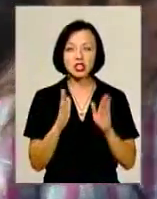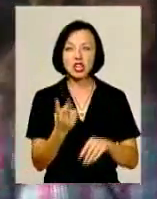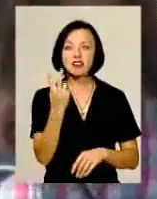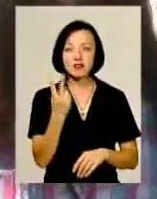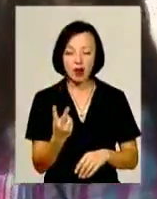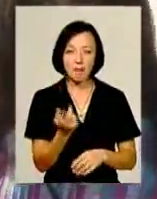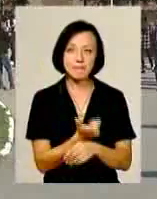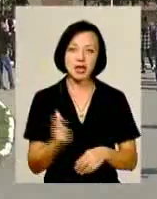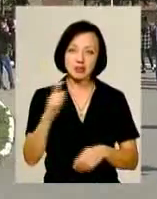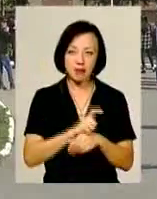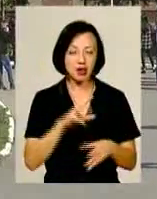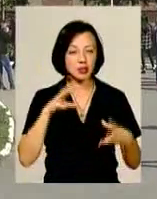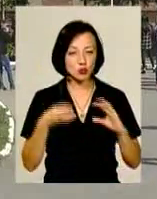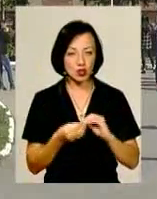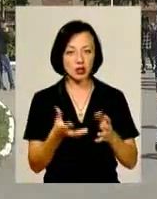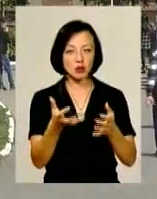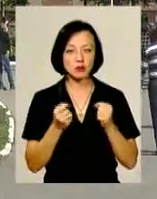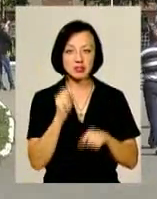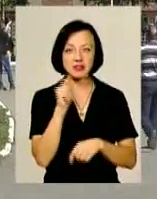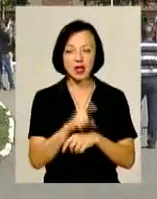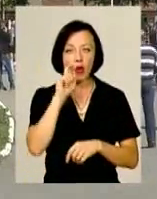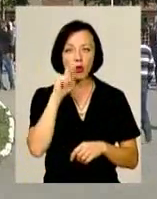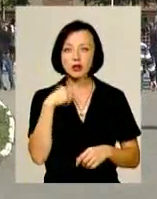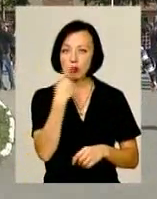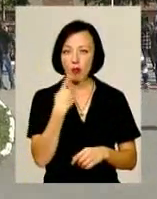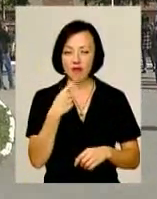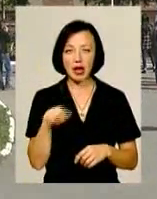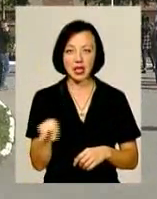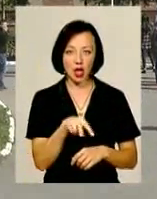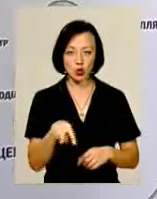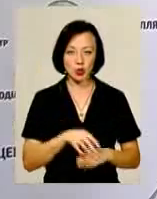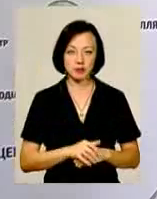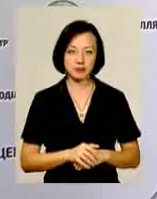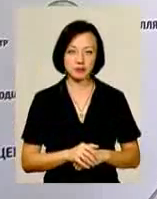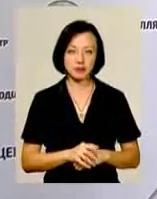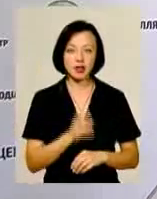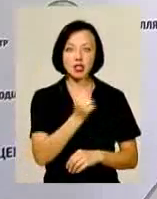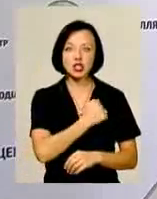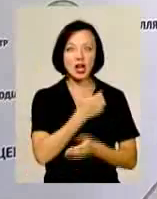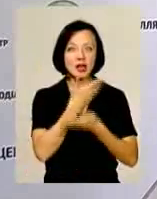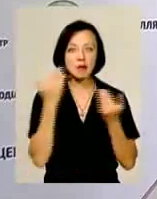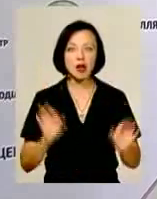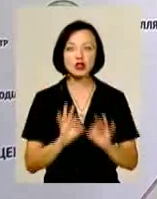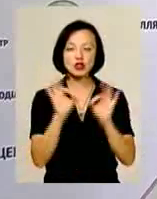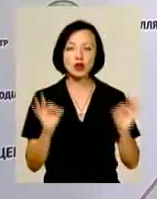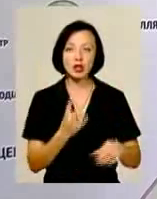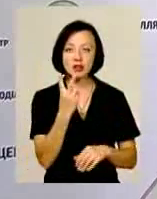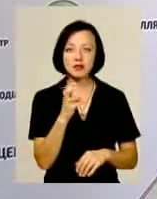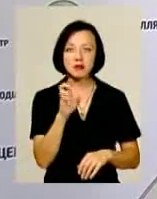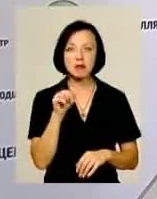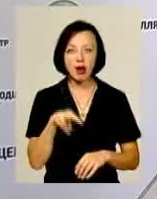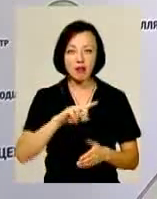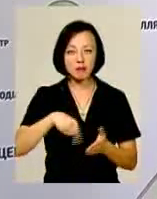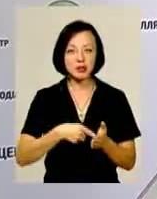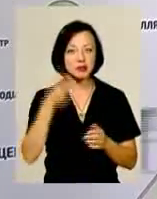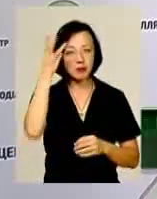двоє з них максимальні результати отримали за завдання з української мови та літератури. На жаль, немає жодного двохсодбальника у місті